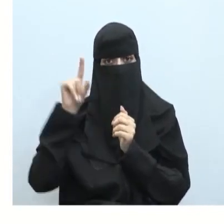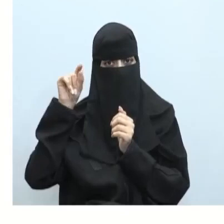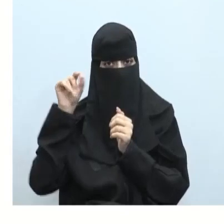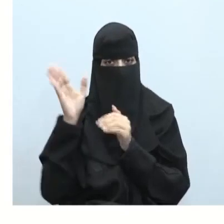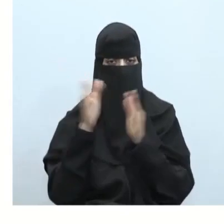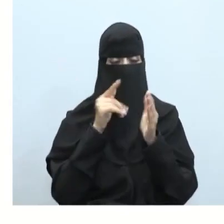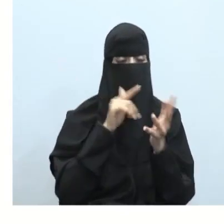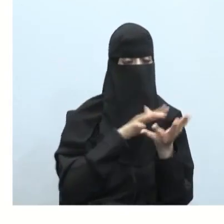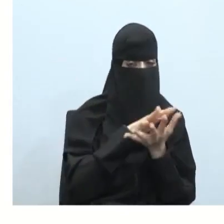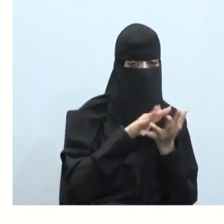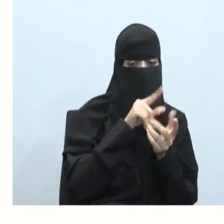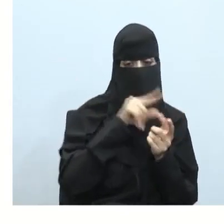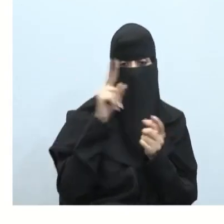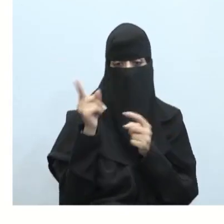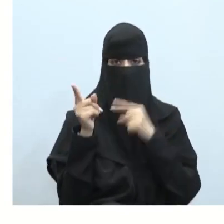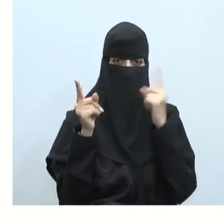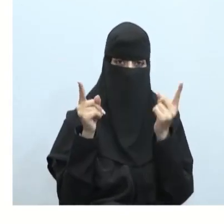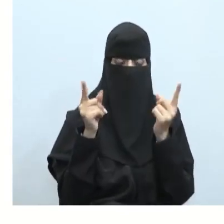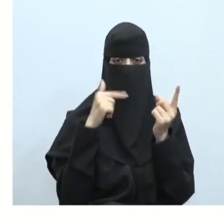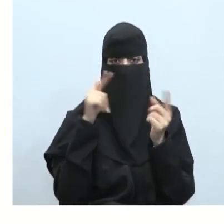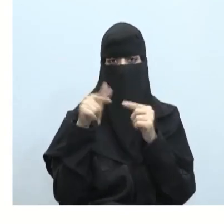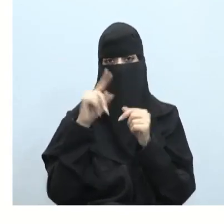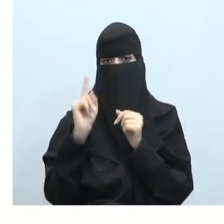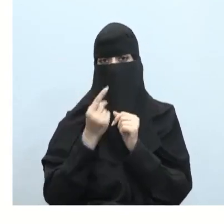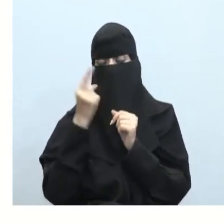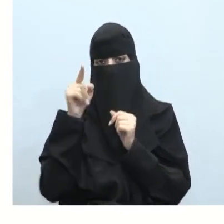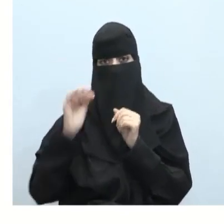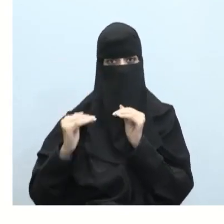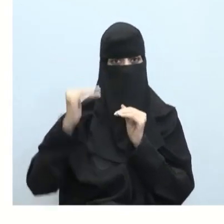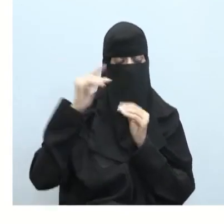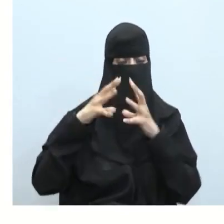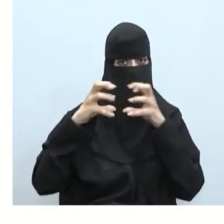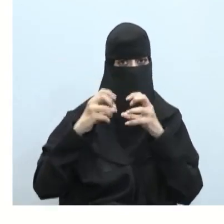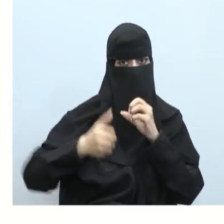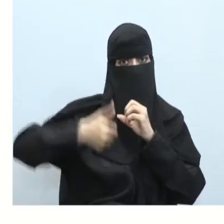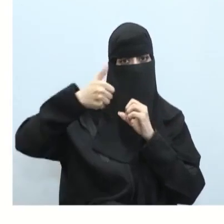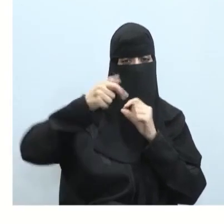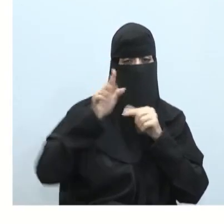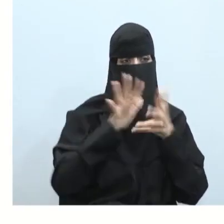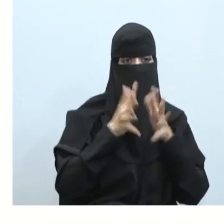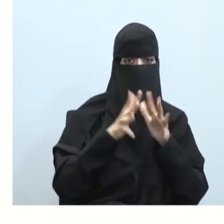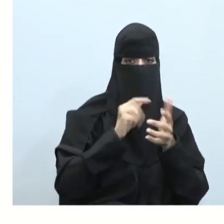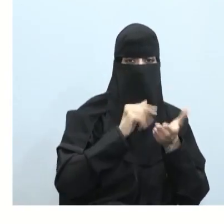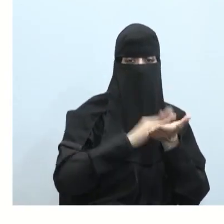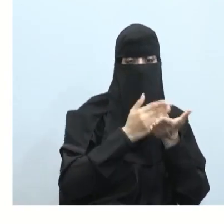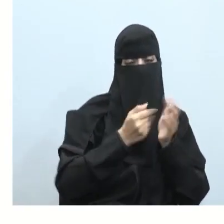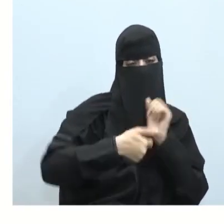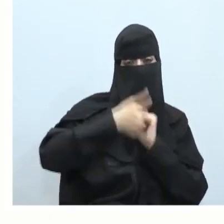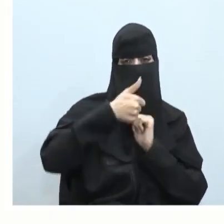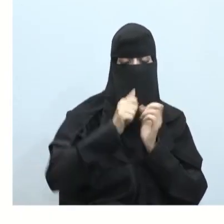عيوب لكل منهما نلاحظ في مره يتفوق المفسر ومره اخرى يتفوق المترجم